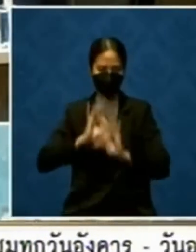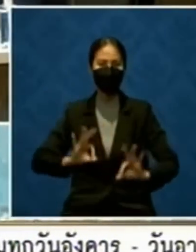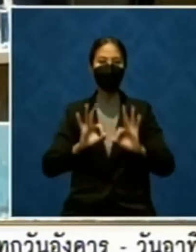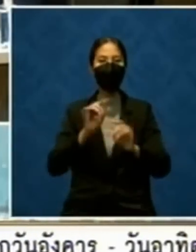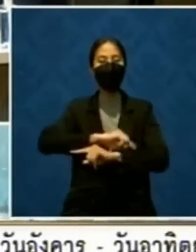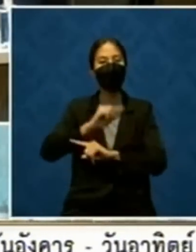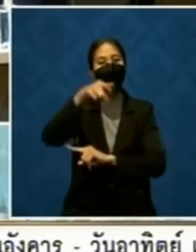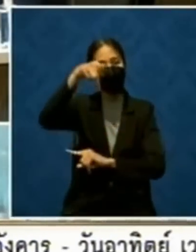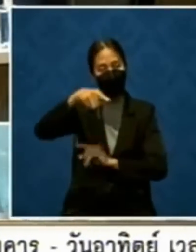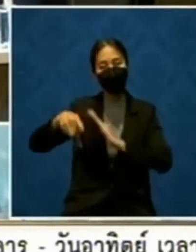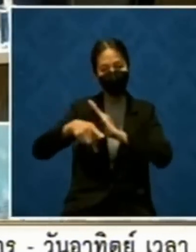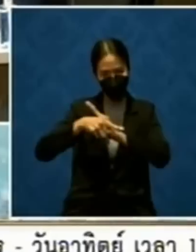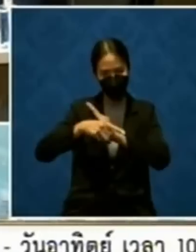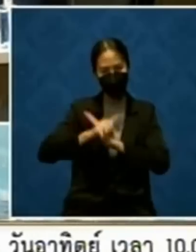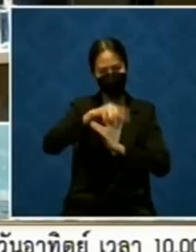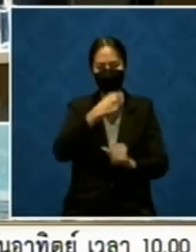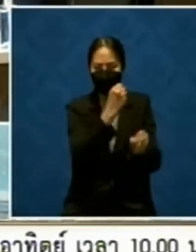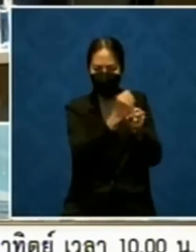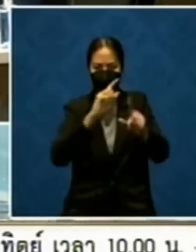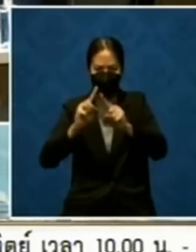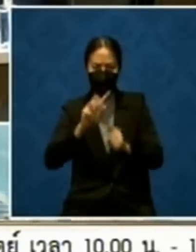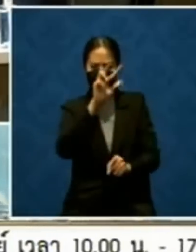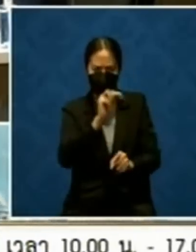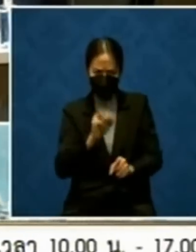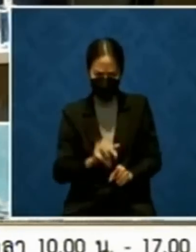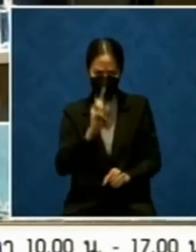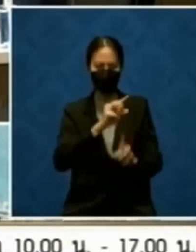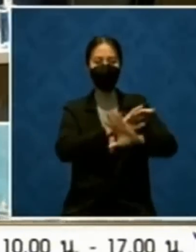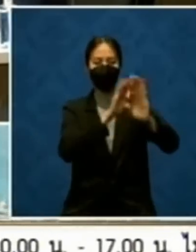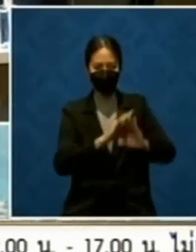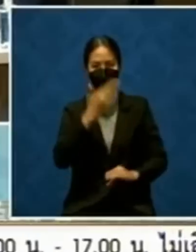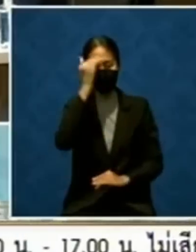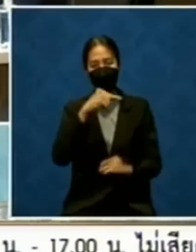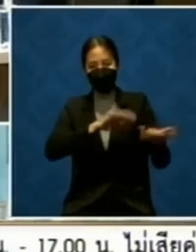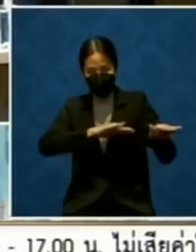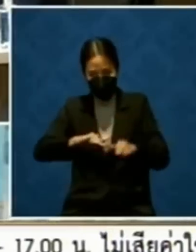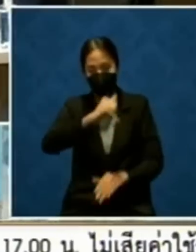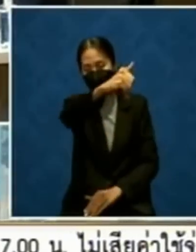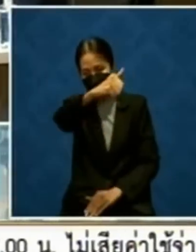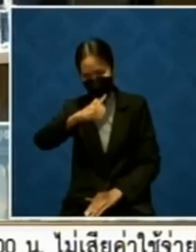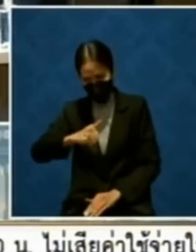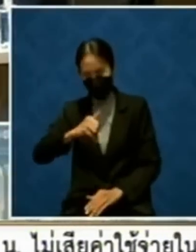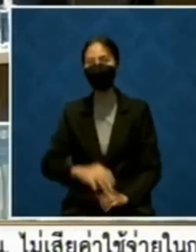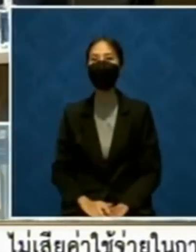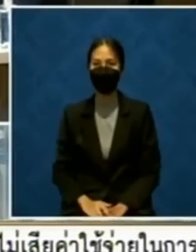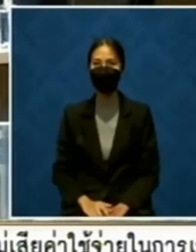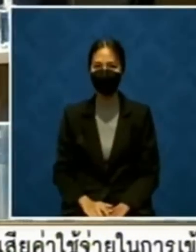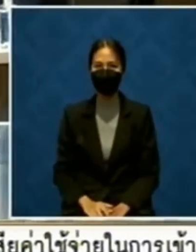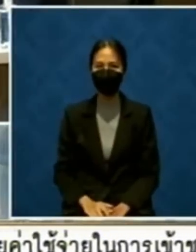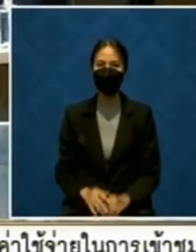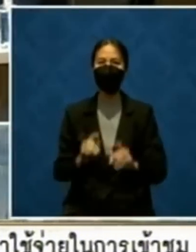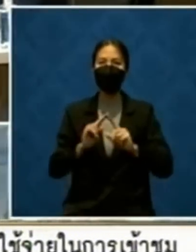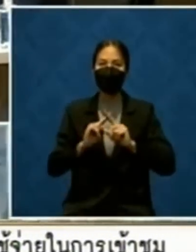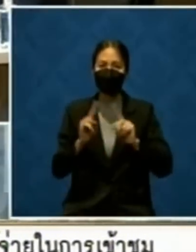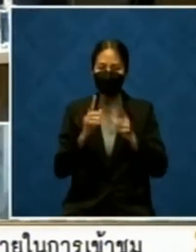ระหัดท่านควรจะเว้งว่างเว้นจากการนดหมายควรจะเตรยมสำหรับสภาแต่นี้เมื่อ